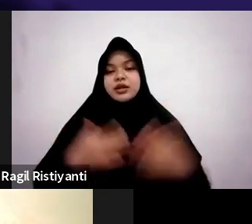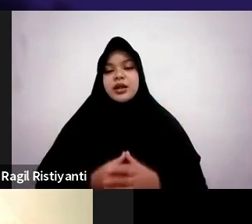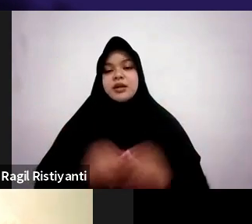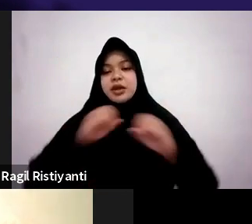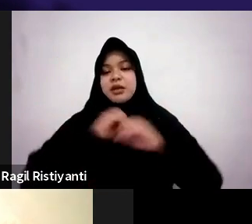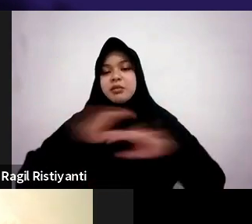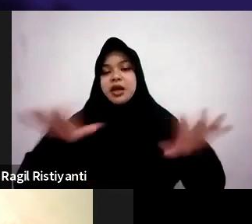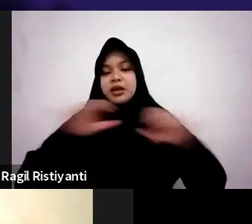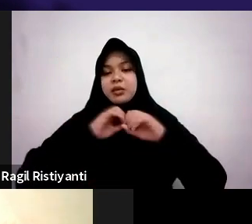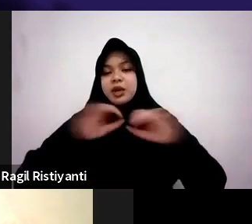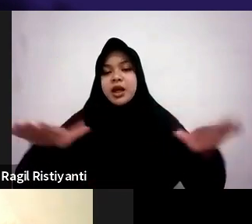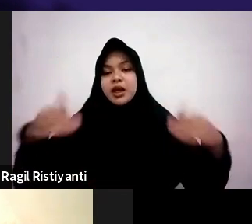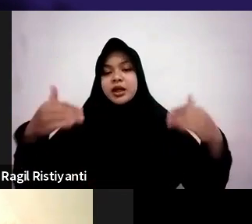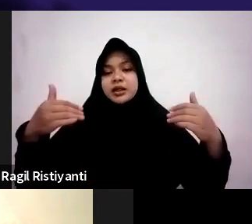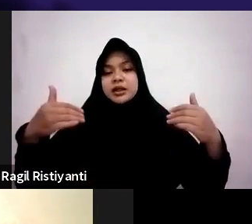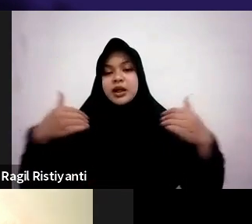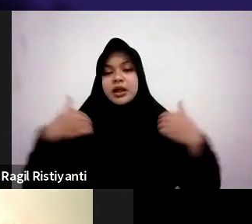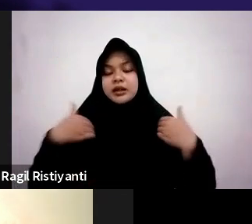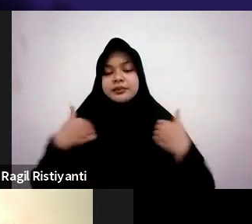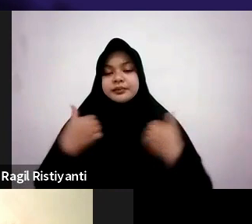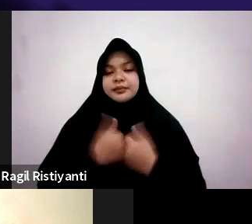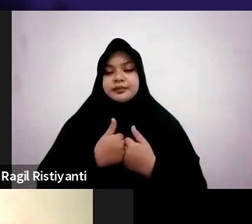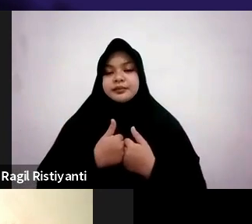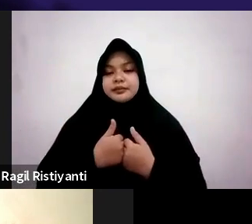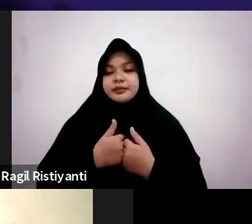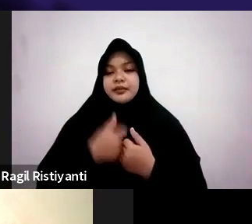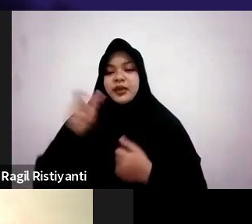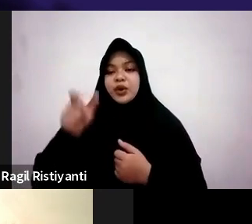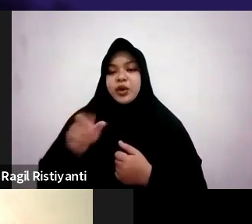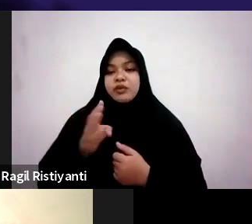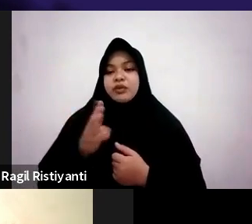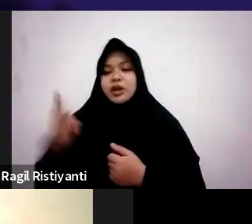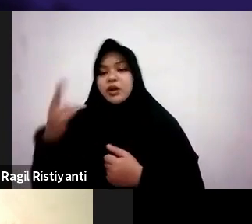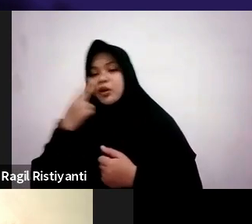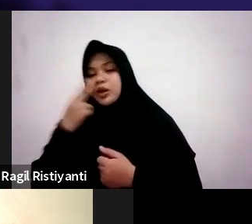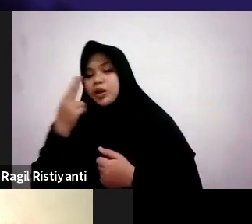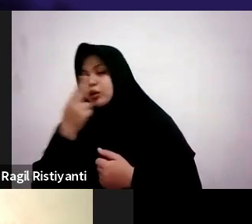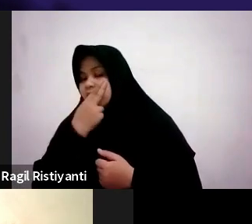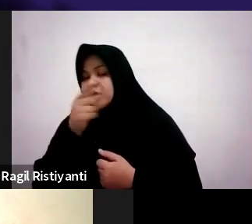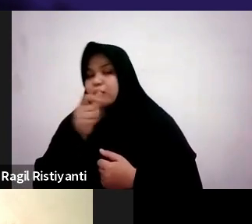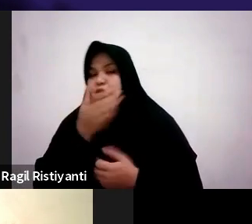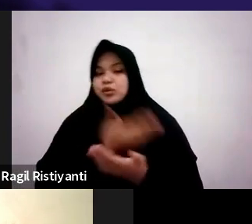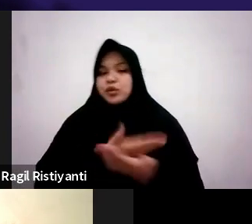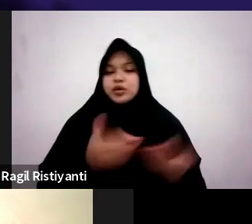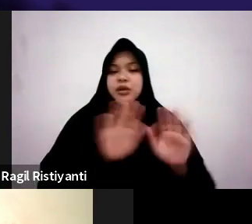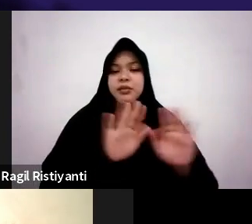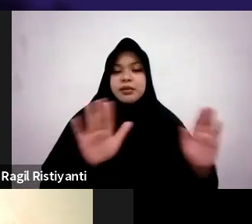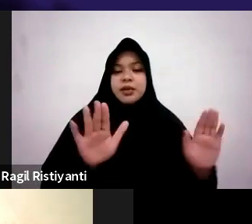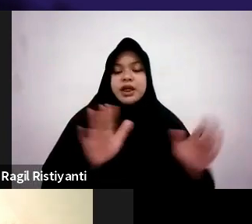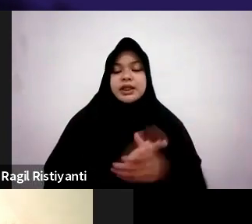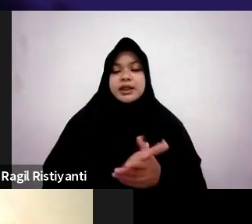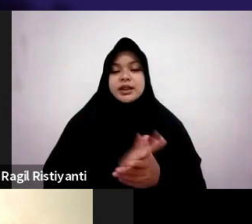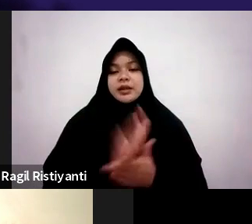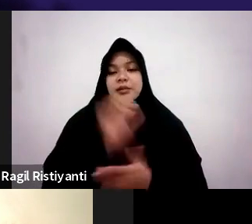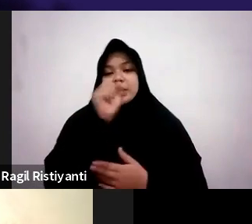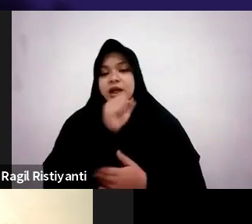kita ada apa namanya orang website dari tunanetra juga orang sosial media gitu dan penyanyi